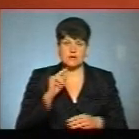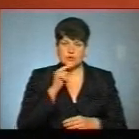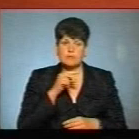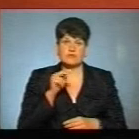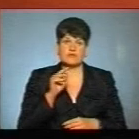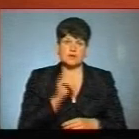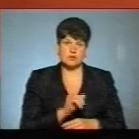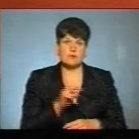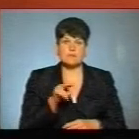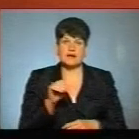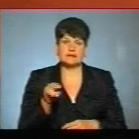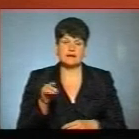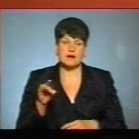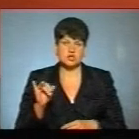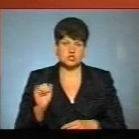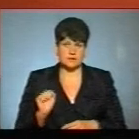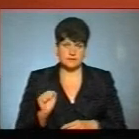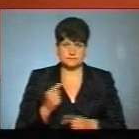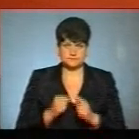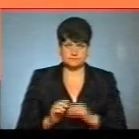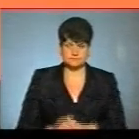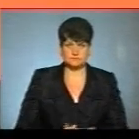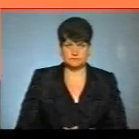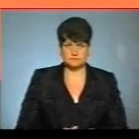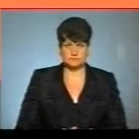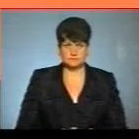Петрашко. Дивимося його коментар, потім повернемося.